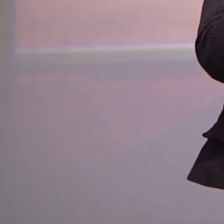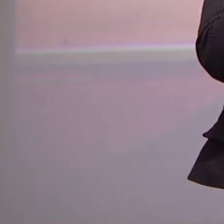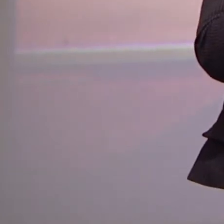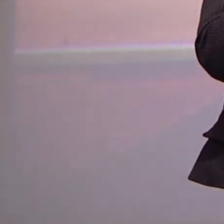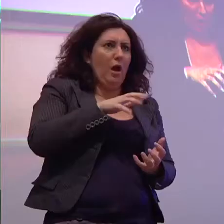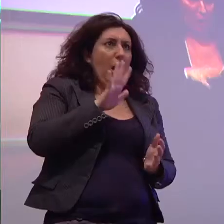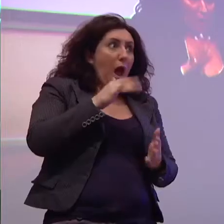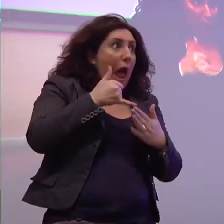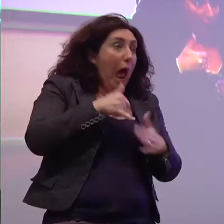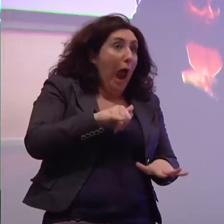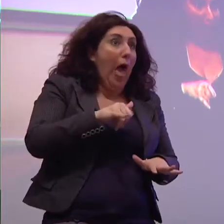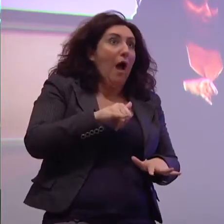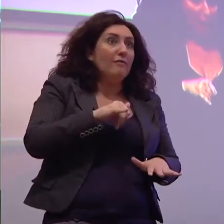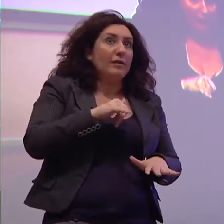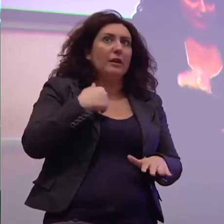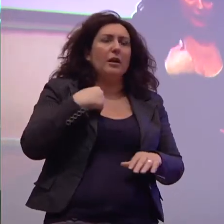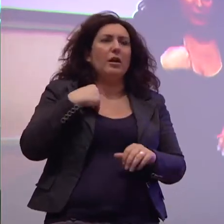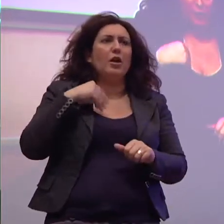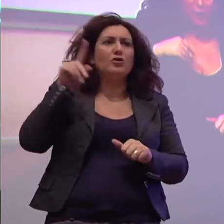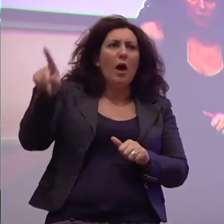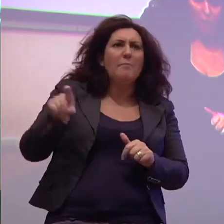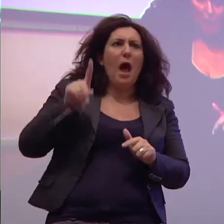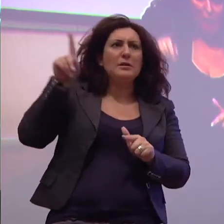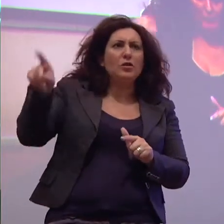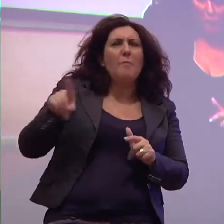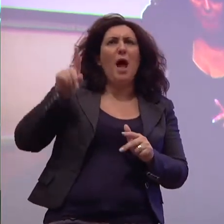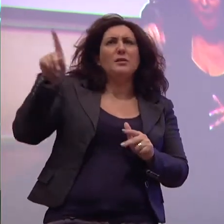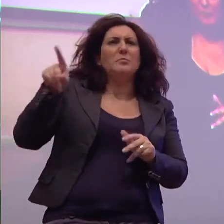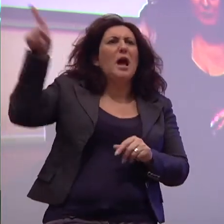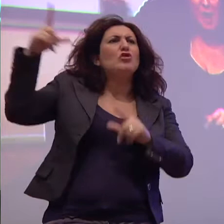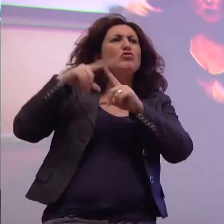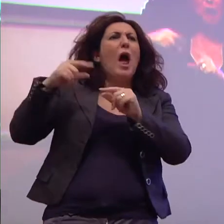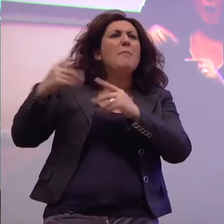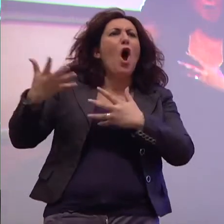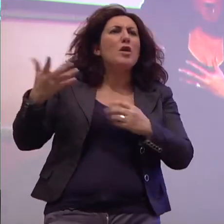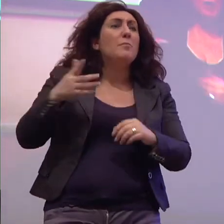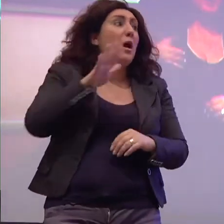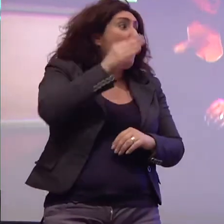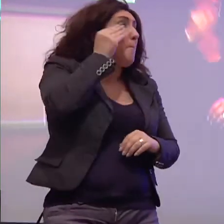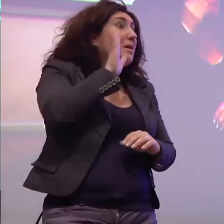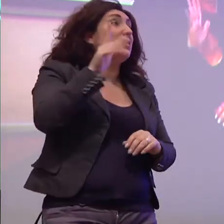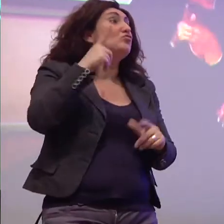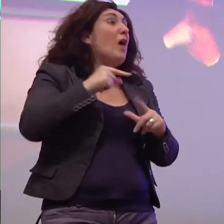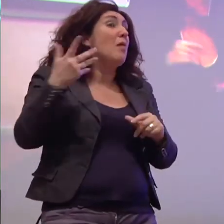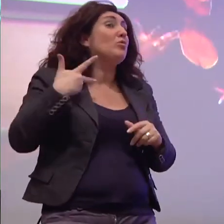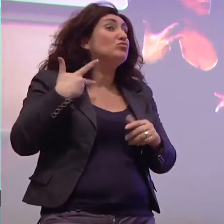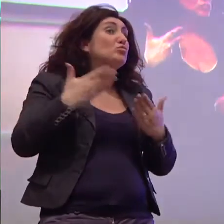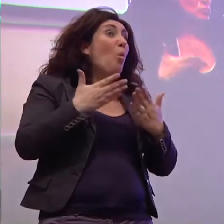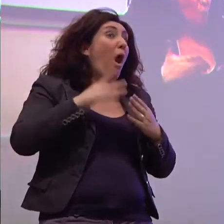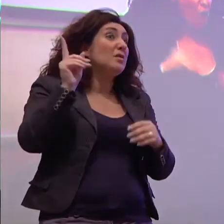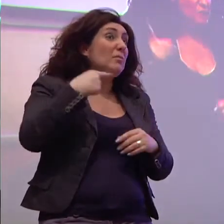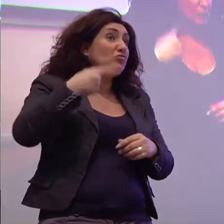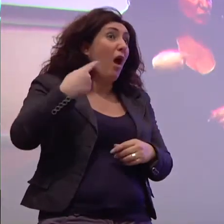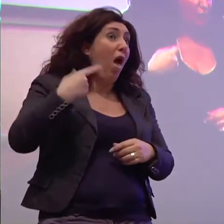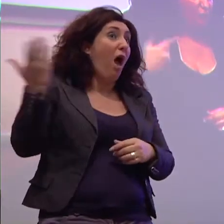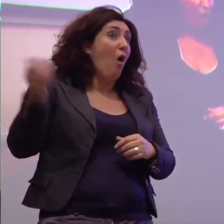abbiamo fatto un po' di domande chiedendo come trattassero loro. Beh in Giappone esistono ancora le scuole speciali, cioè i